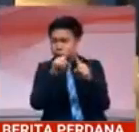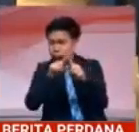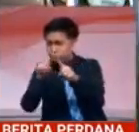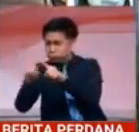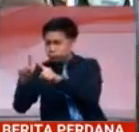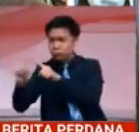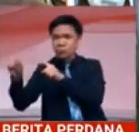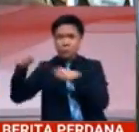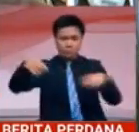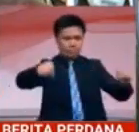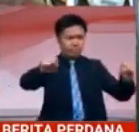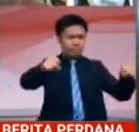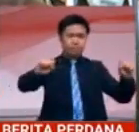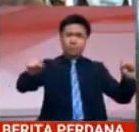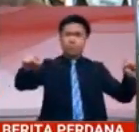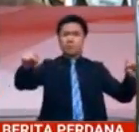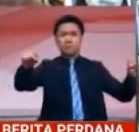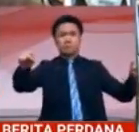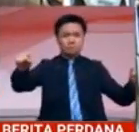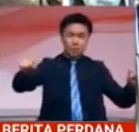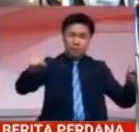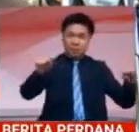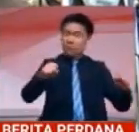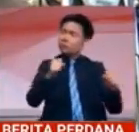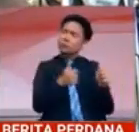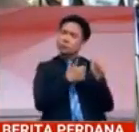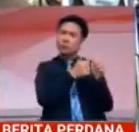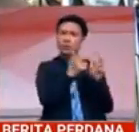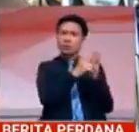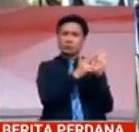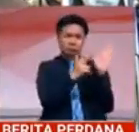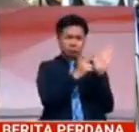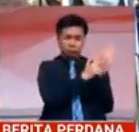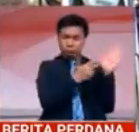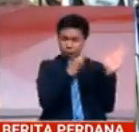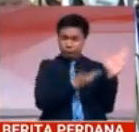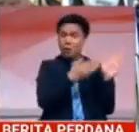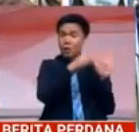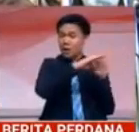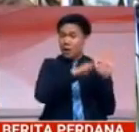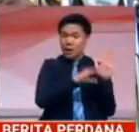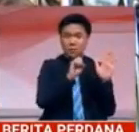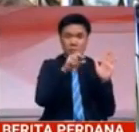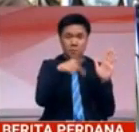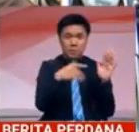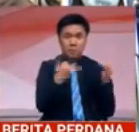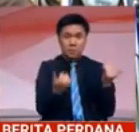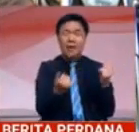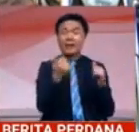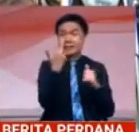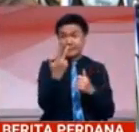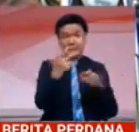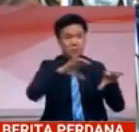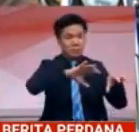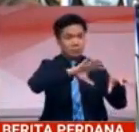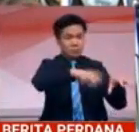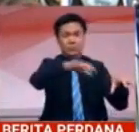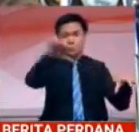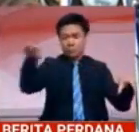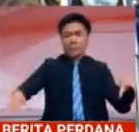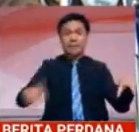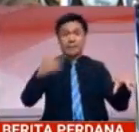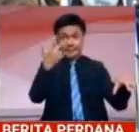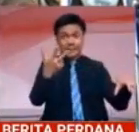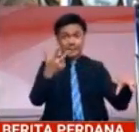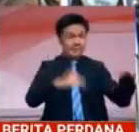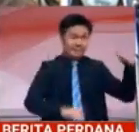lain. We follow the normal SOP for registration, so we will separate dalam 3 group lah. Dalam rumungan tak